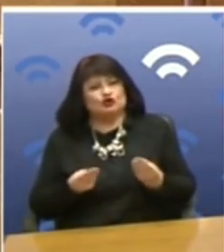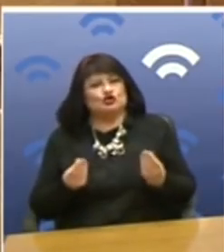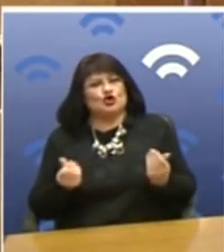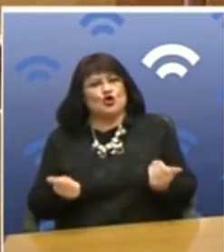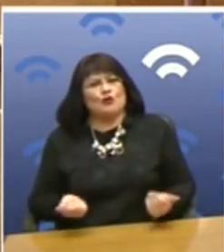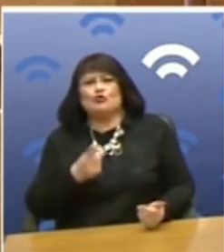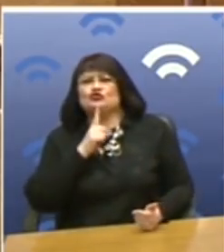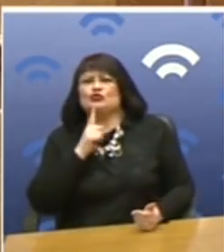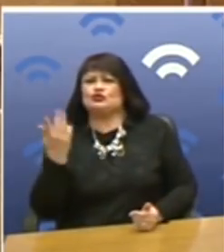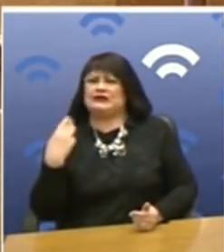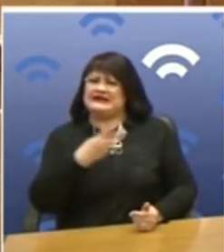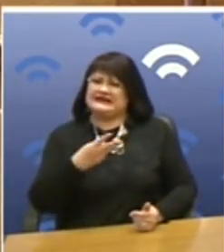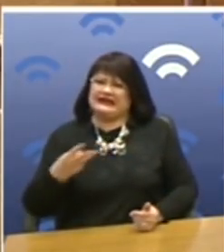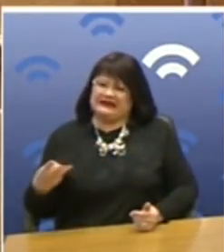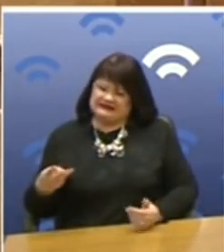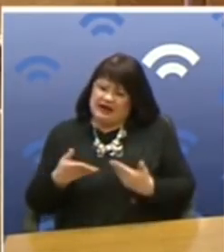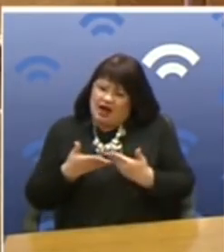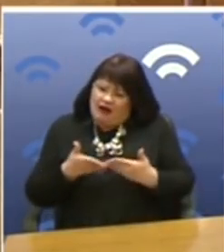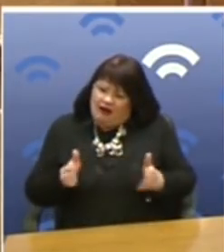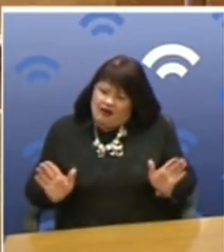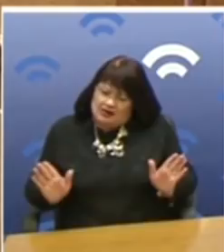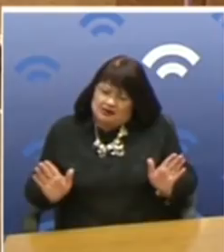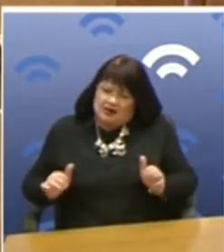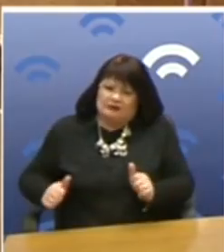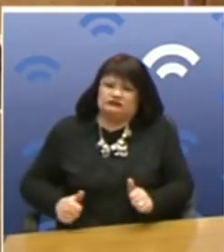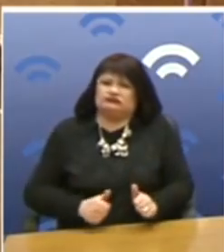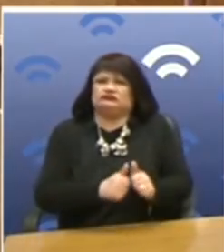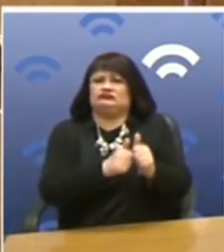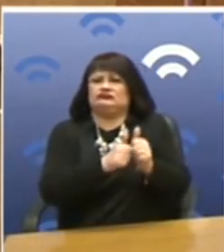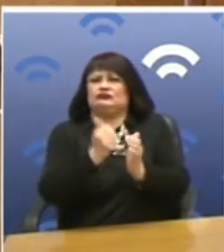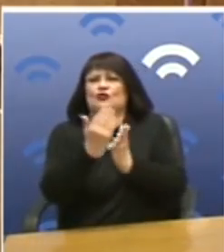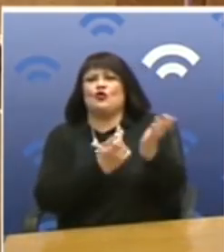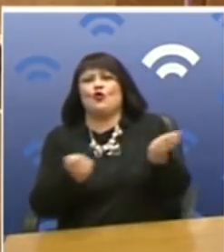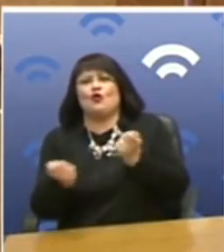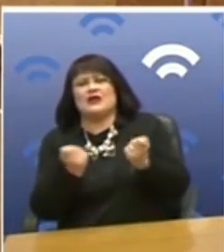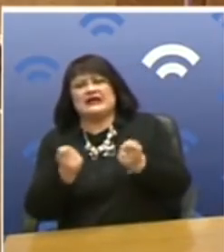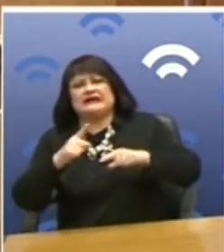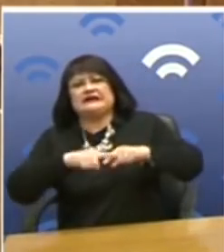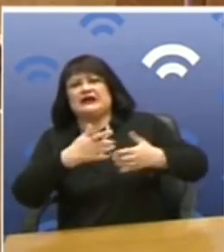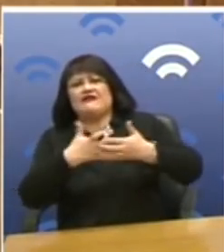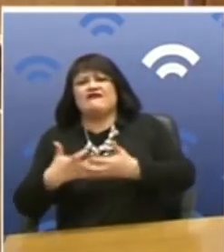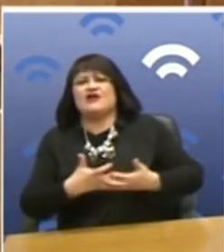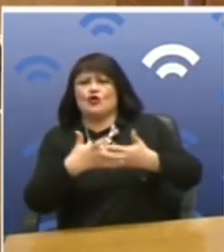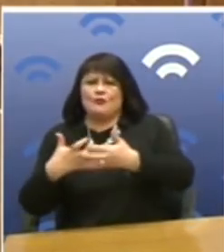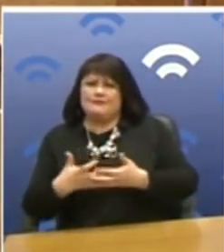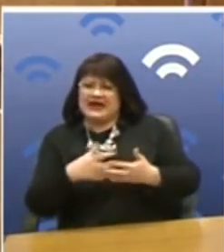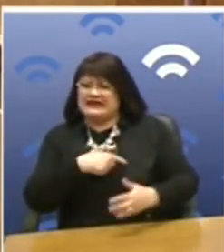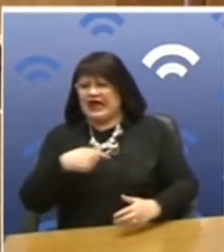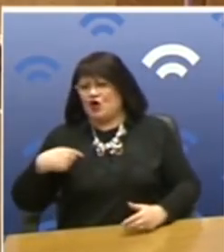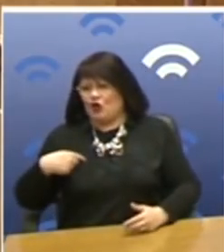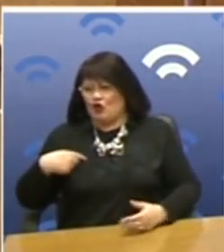προηγούμενη κυβέρνηση του ΣΥΡΙΖΑ, ακολουθώντας βέβαια πάντα πιστά τις οδηγίες του ΣΕΒ και των υπολείπων εργοδοτικών